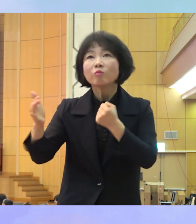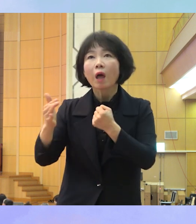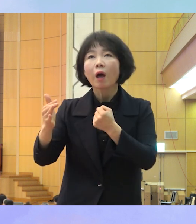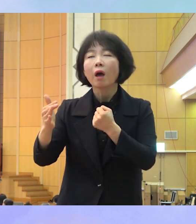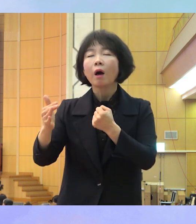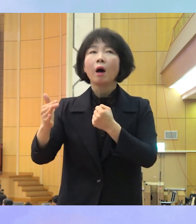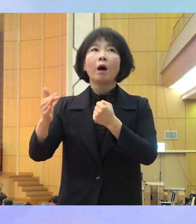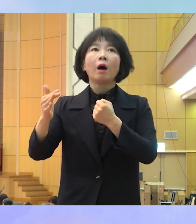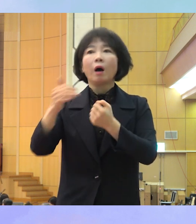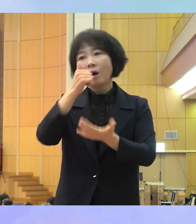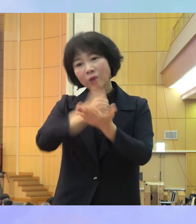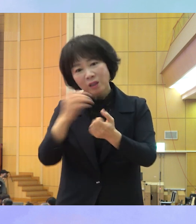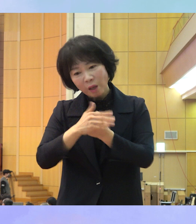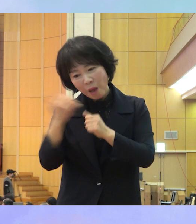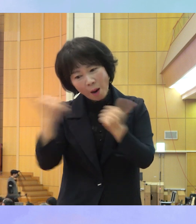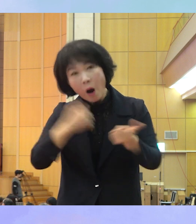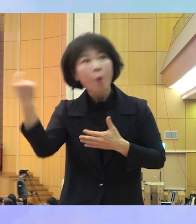때문에